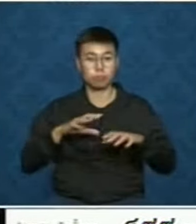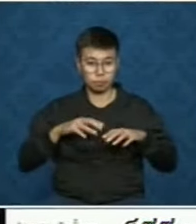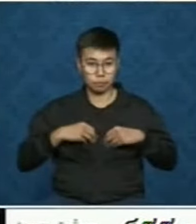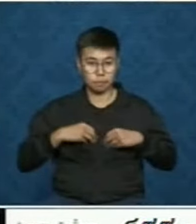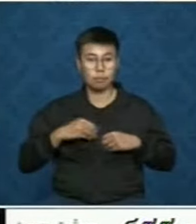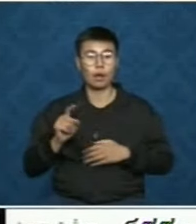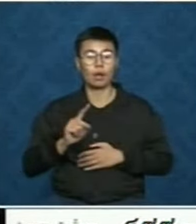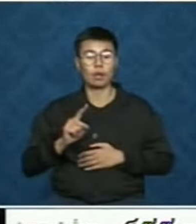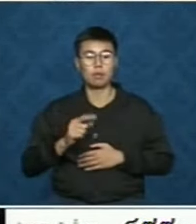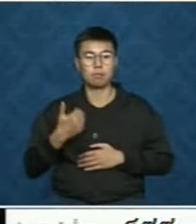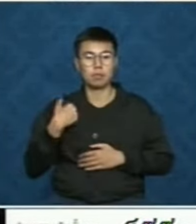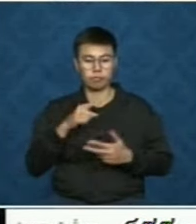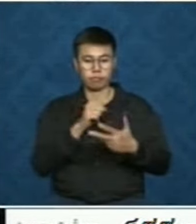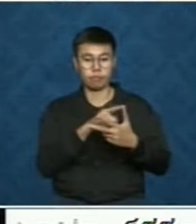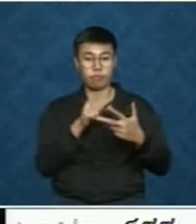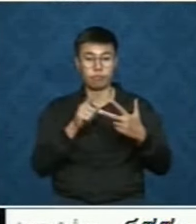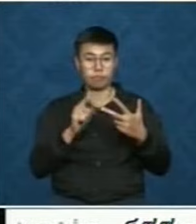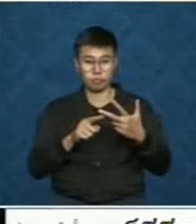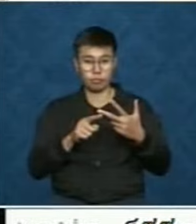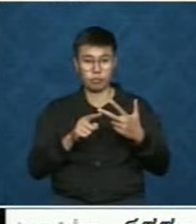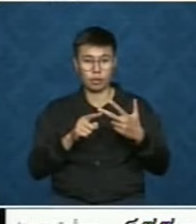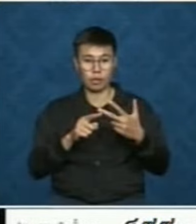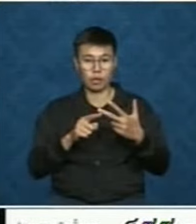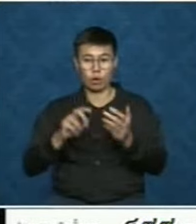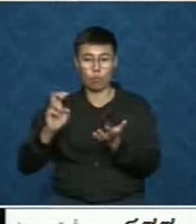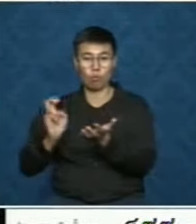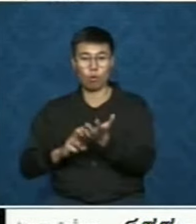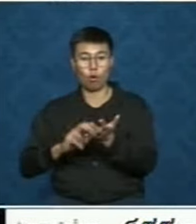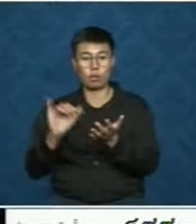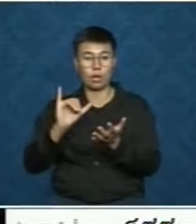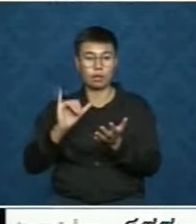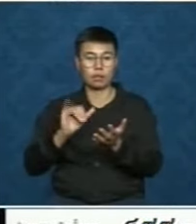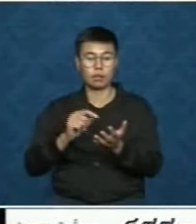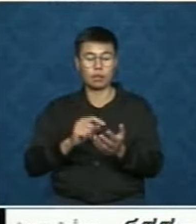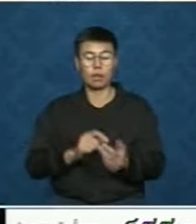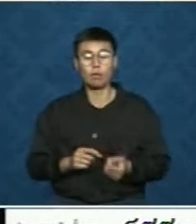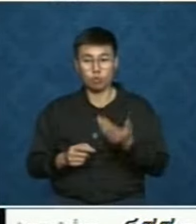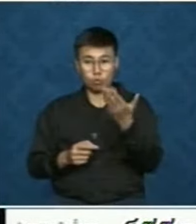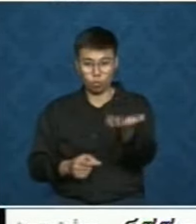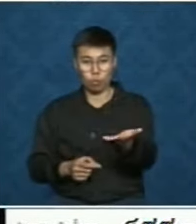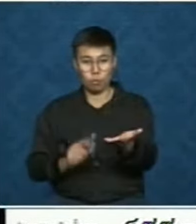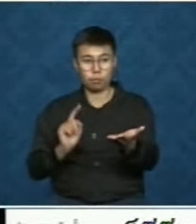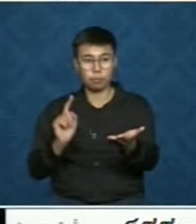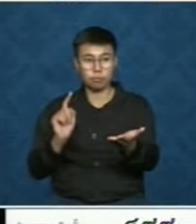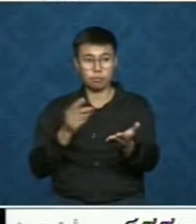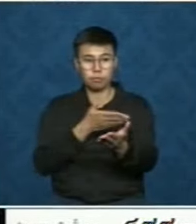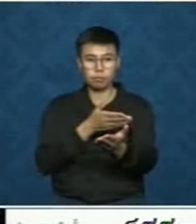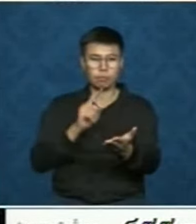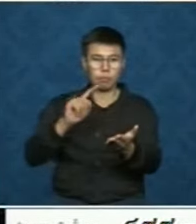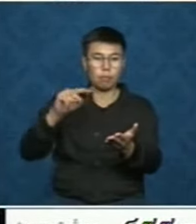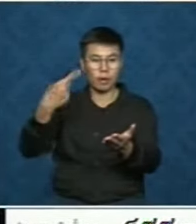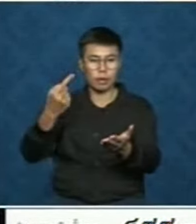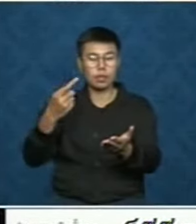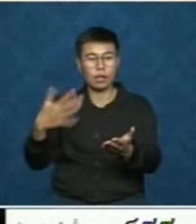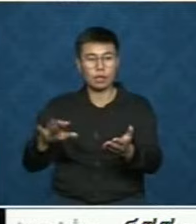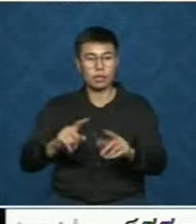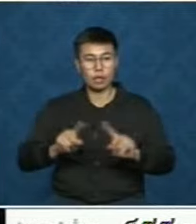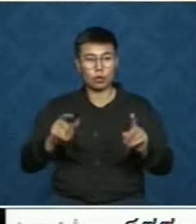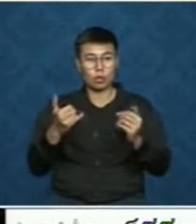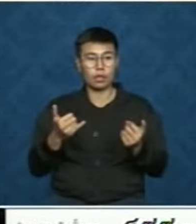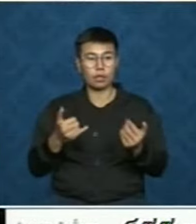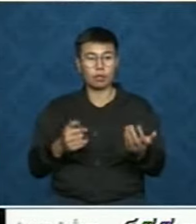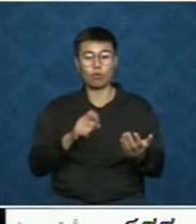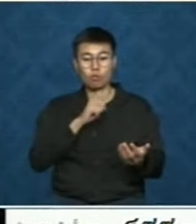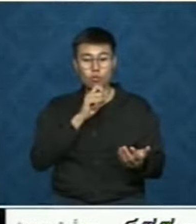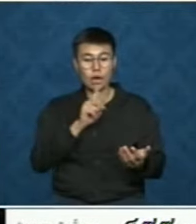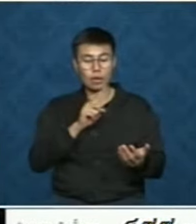ว่า 3ร่างที่ณตอนนี้ยังไม่ได้บรรจุเนี่ยก็เพิ่งส่งไปจริงๆนะครับแต่ข้อเท็จจริงก็คือตอนนี้เนี่ยมันถึงมือท่านนายกรัฐมนตรีเรียบ